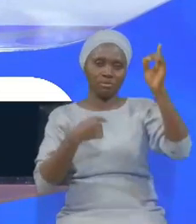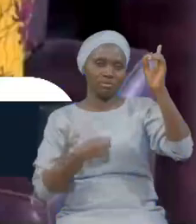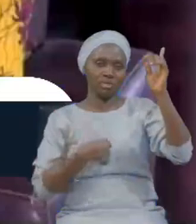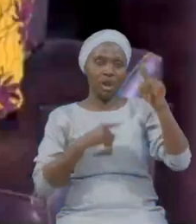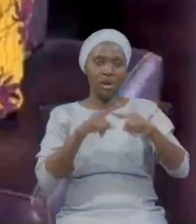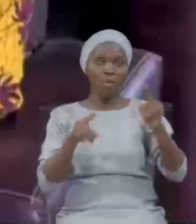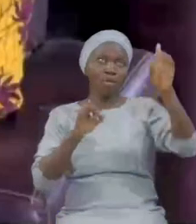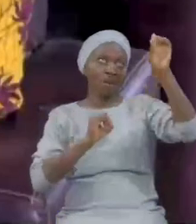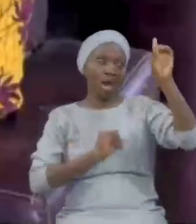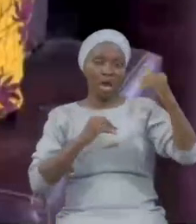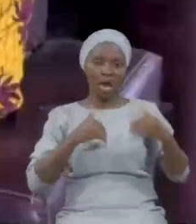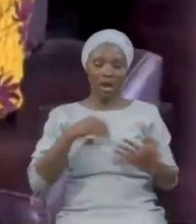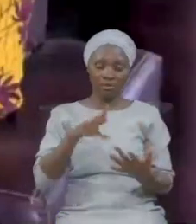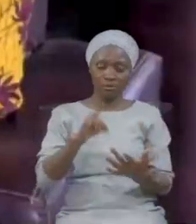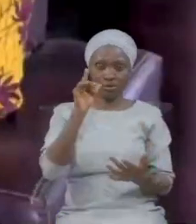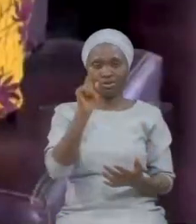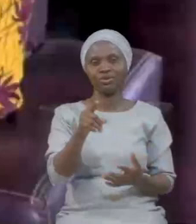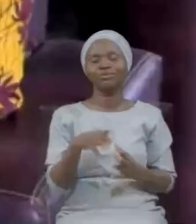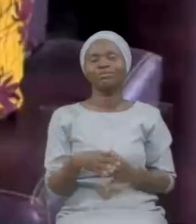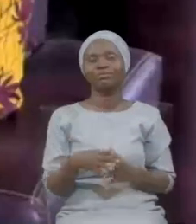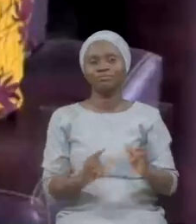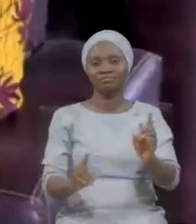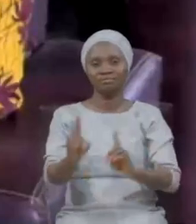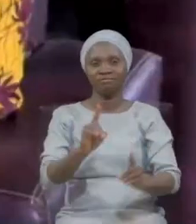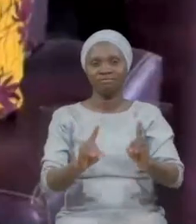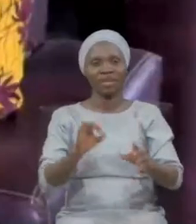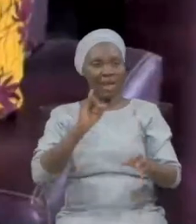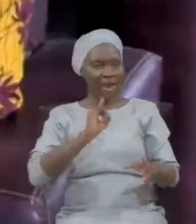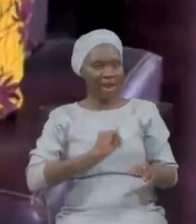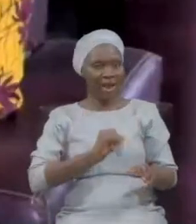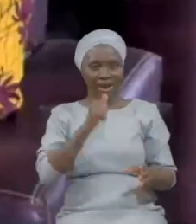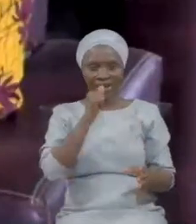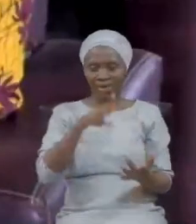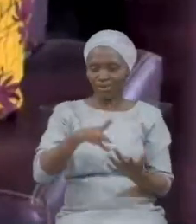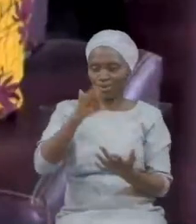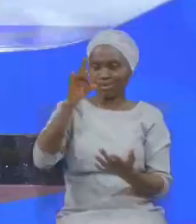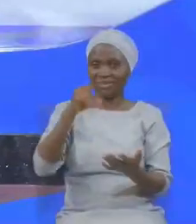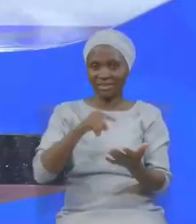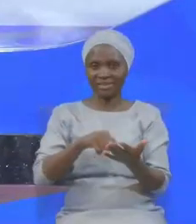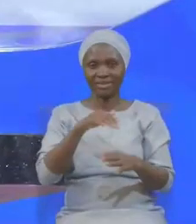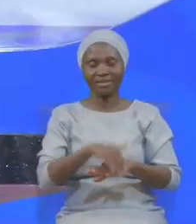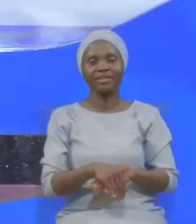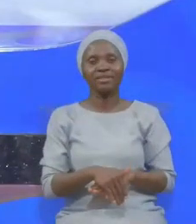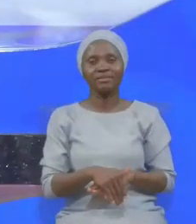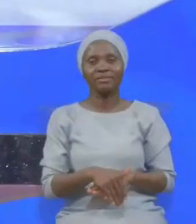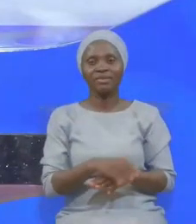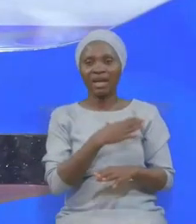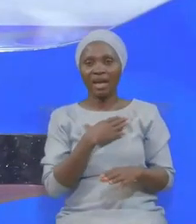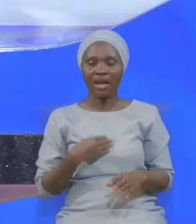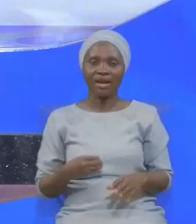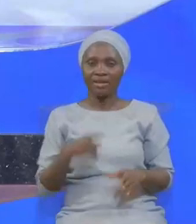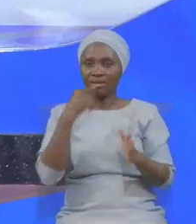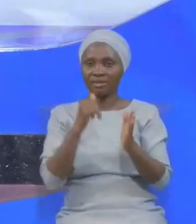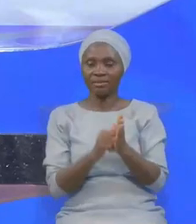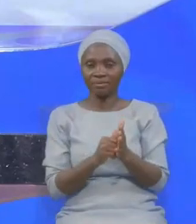Jean 15, 16. Je suis choisi ce soir. Ce n'est pas vous qui m'avez choisi, mais moi je vous ai choisi et je vous ai